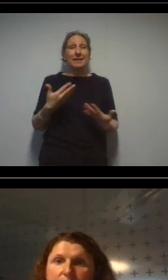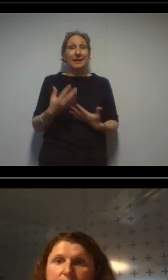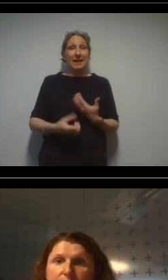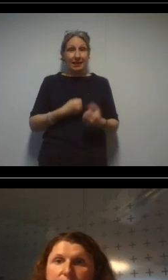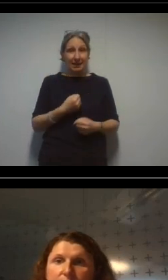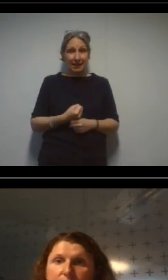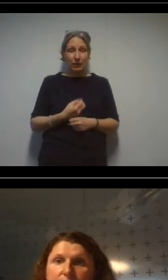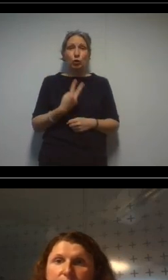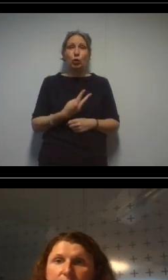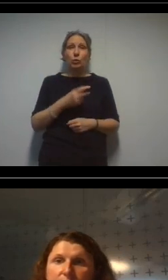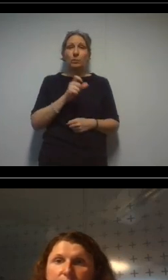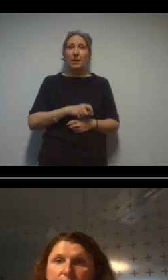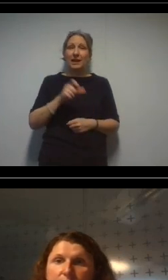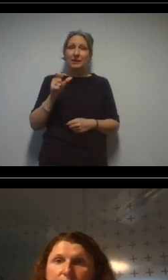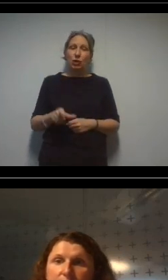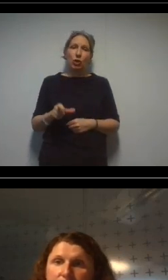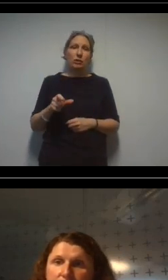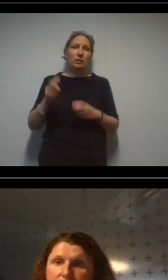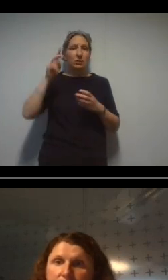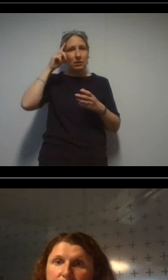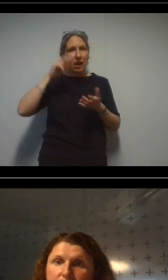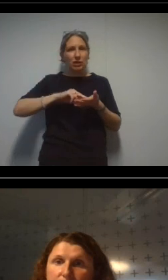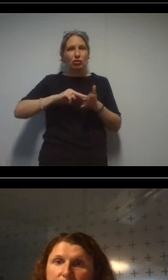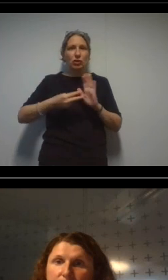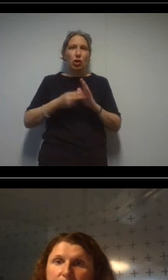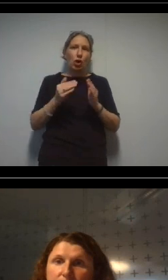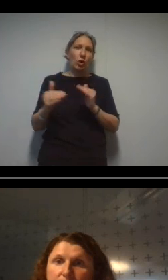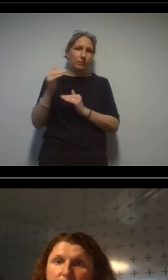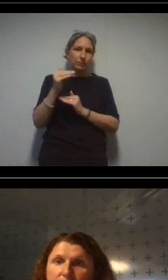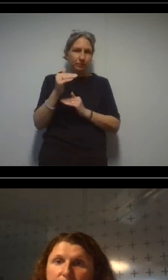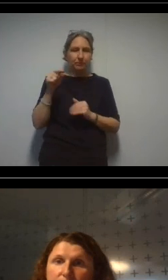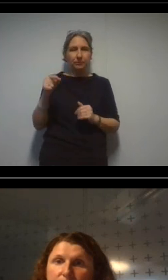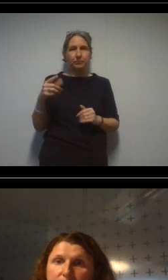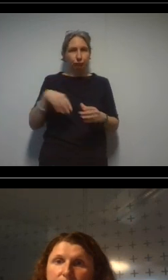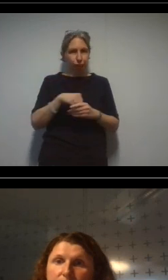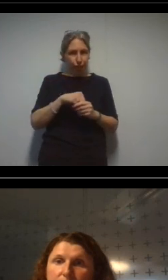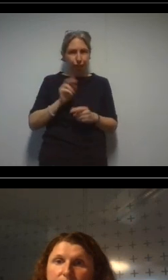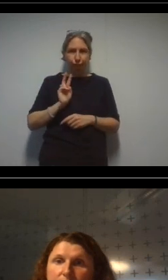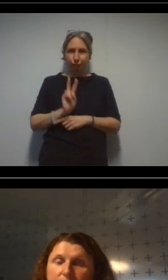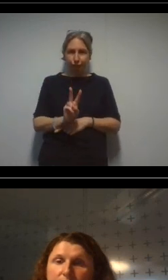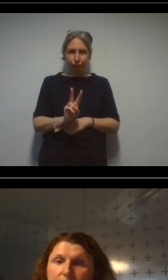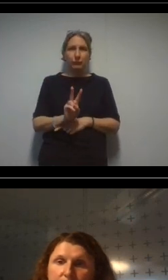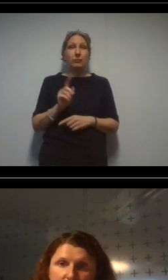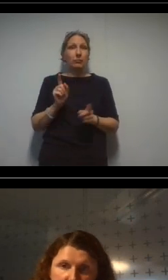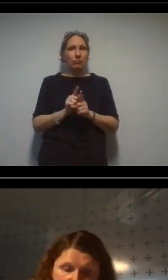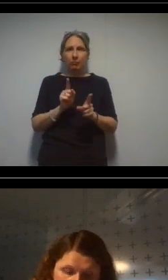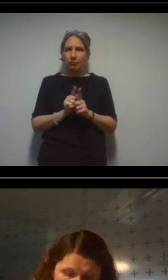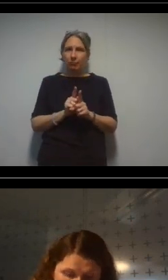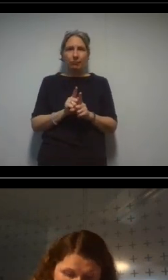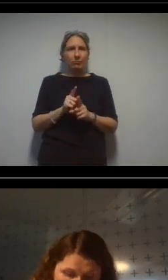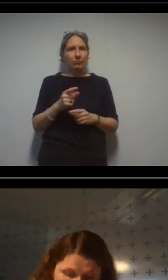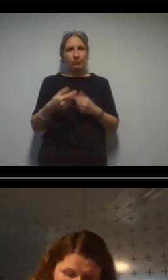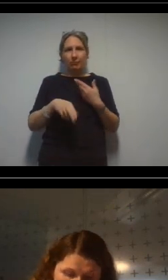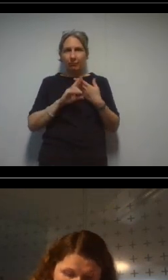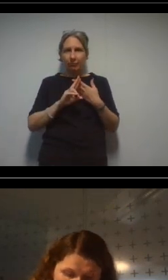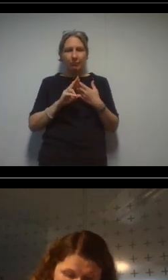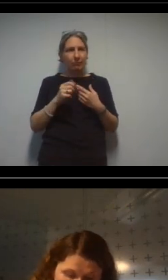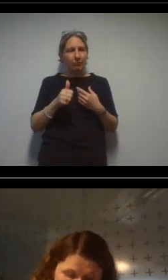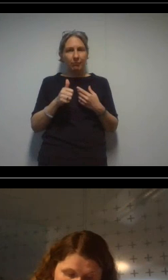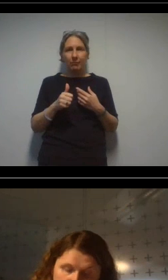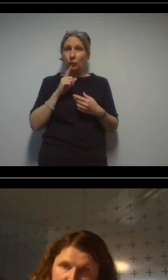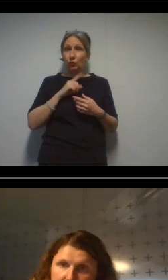deux ingénieurs mobiles qui ont participé et de la même manière qui ont eu de super retours. Et depuis ce